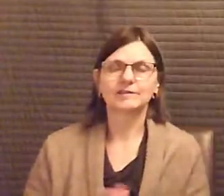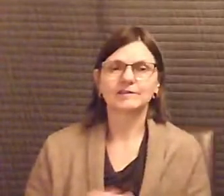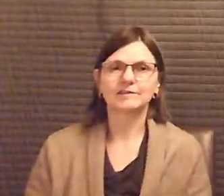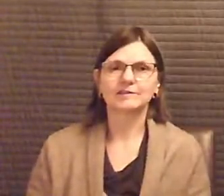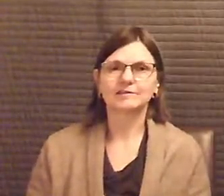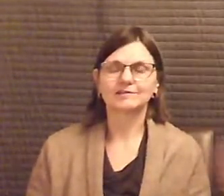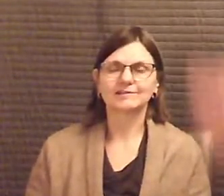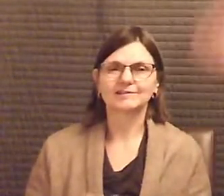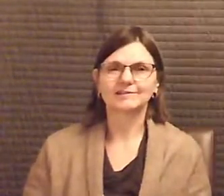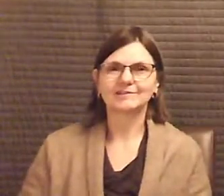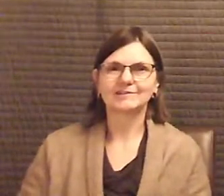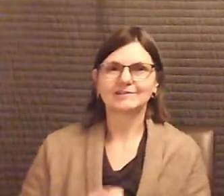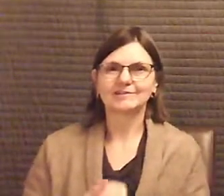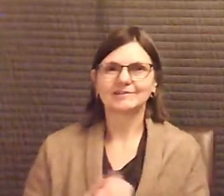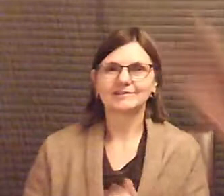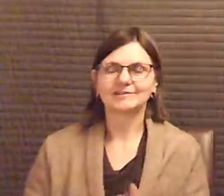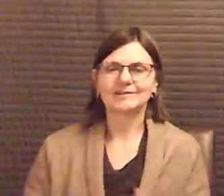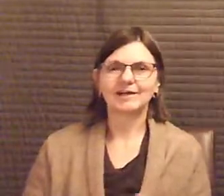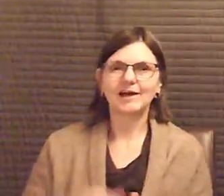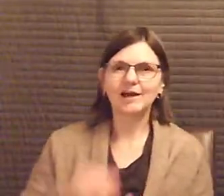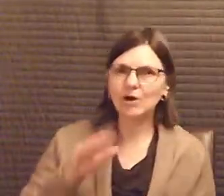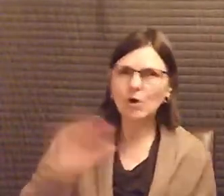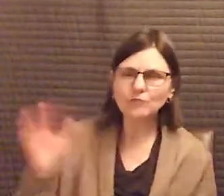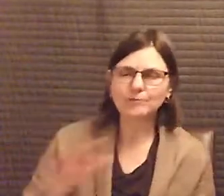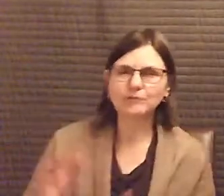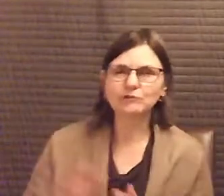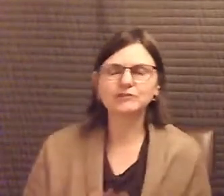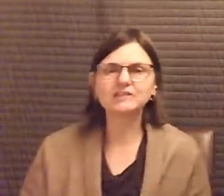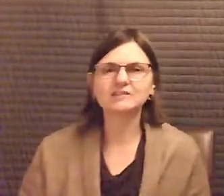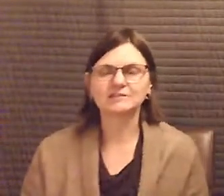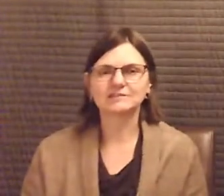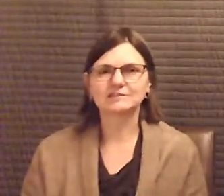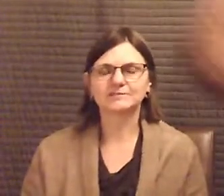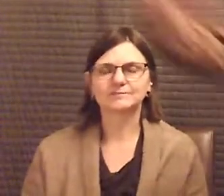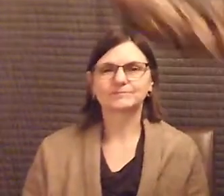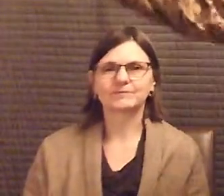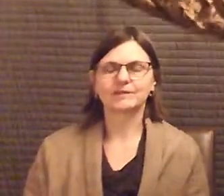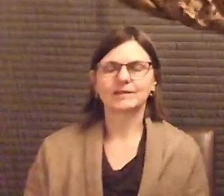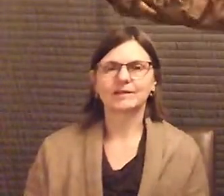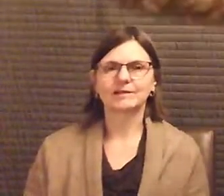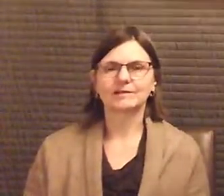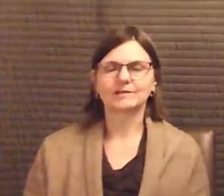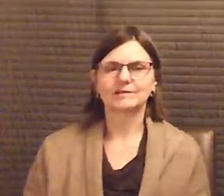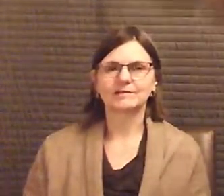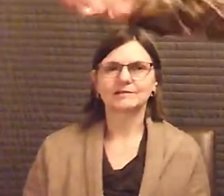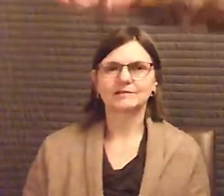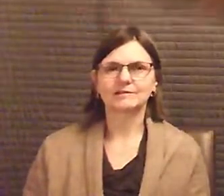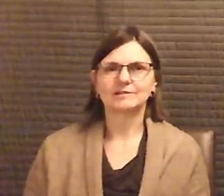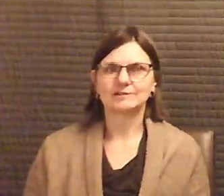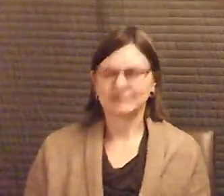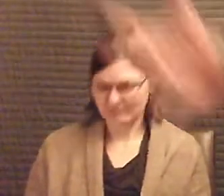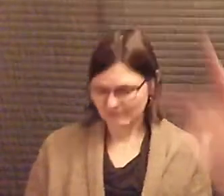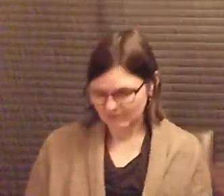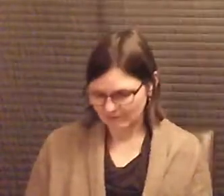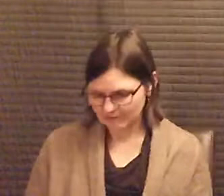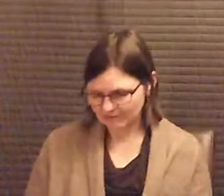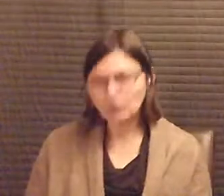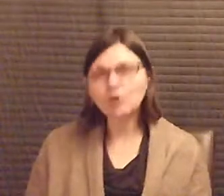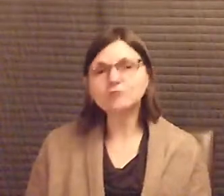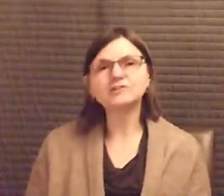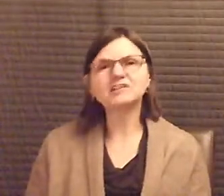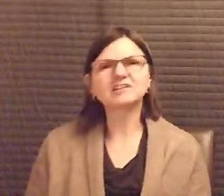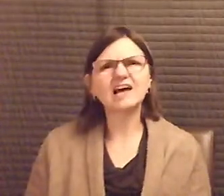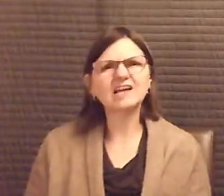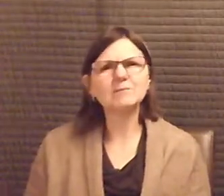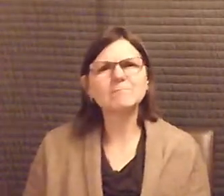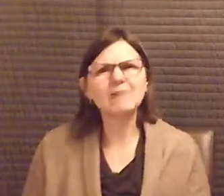3 will we be destroyed overspel wordt vernietigd daar is destroy all de power zeer te bezig zijn